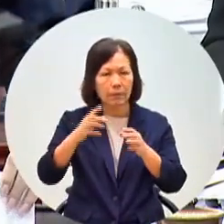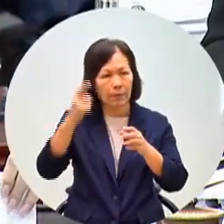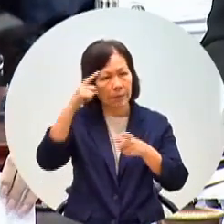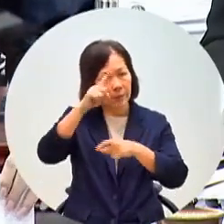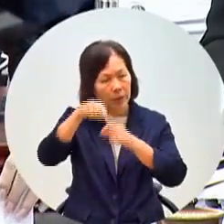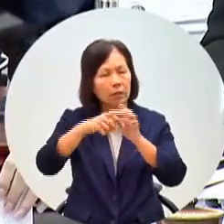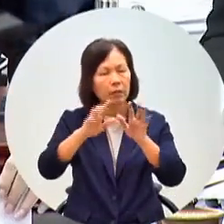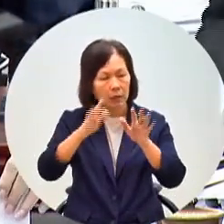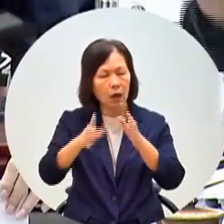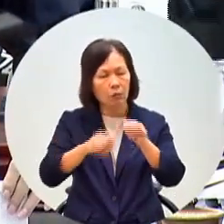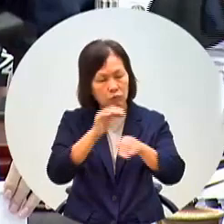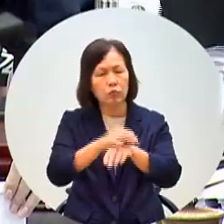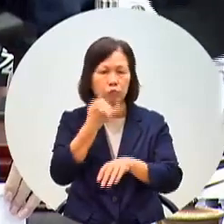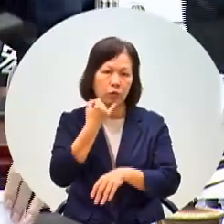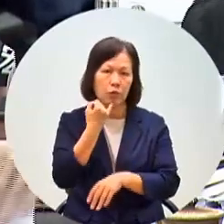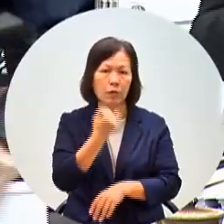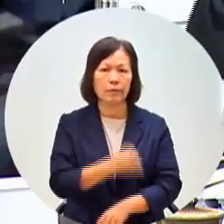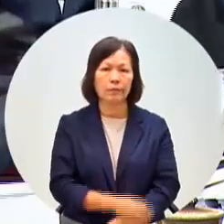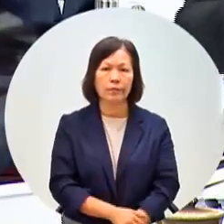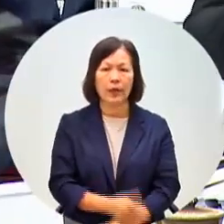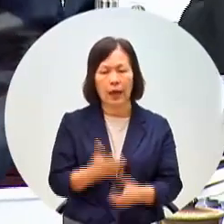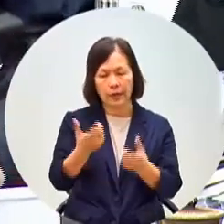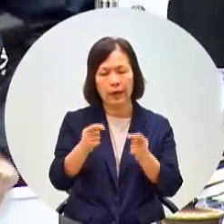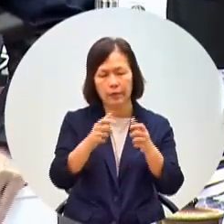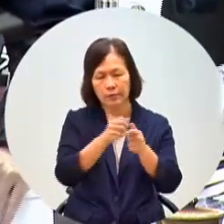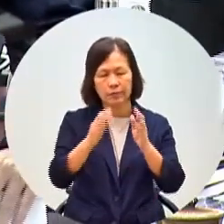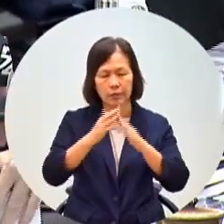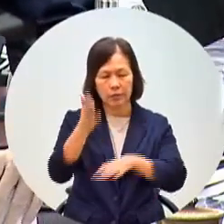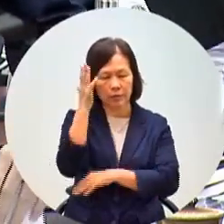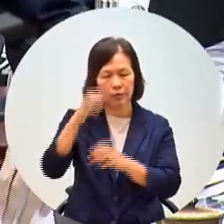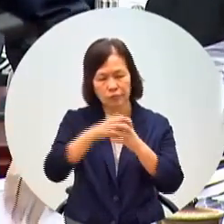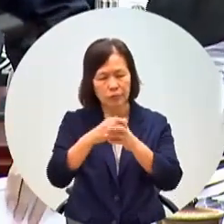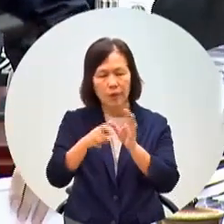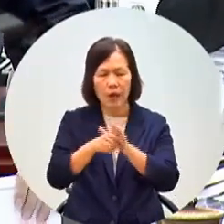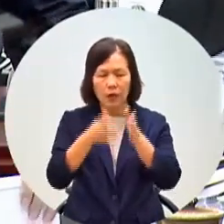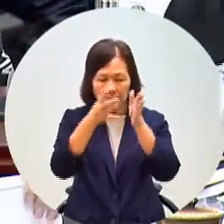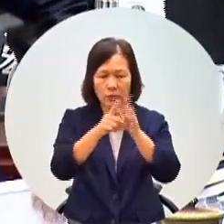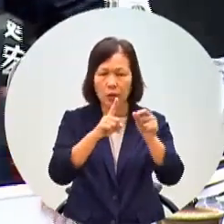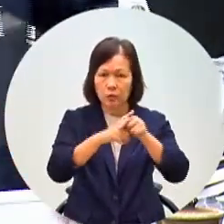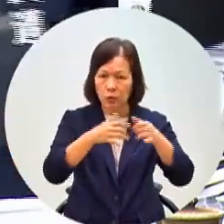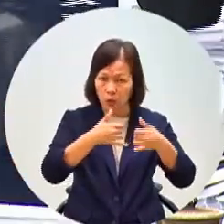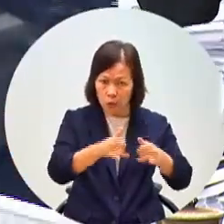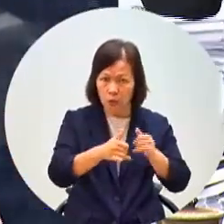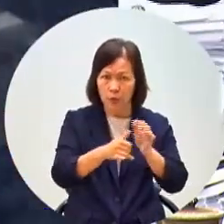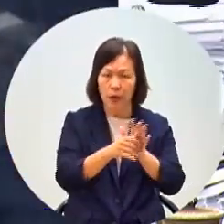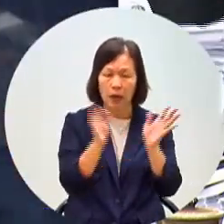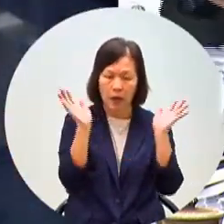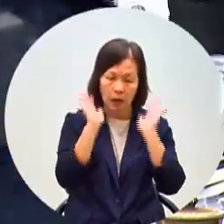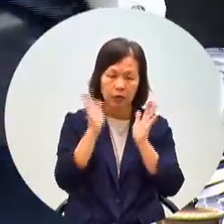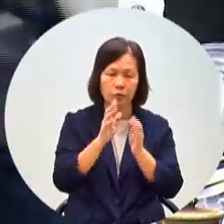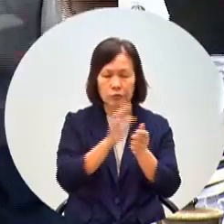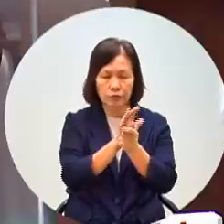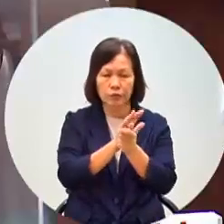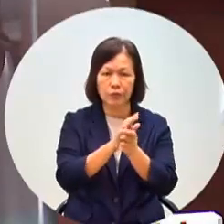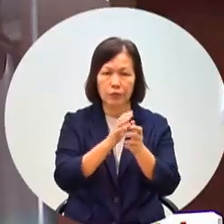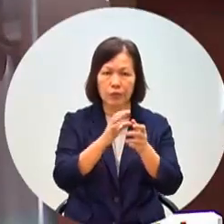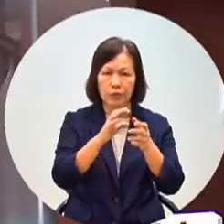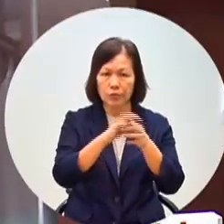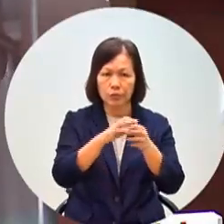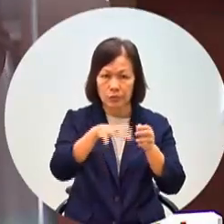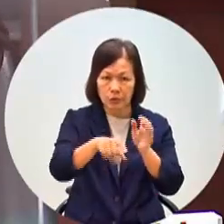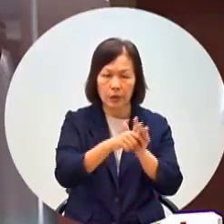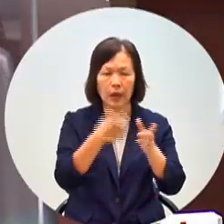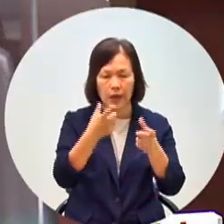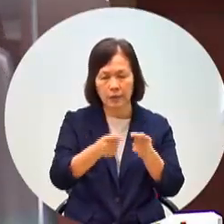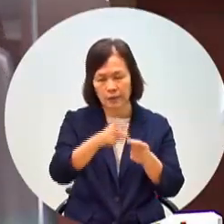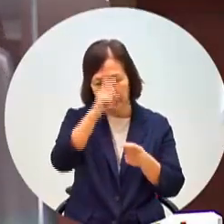明年大概就可以完成。 好，我们也谢谢我们师傅这么关心我们中路儿少据点跟关怀据点部分，也希望尽快能